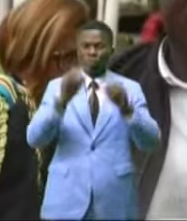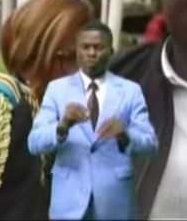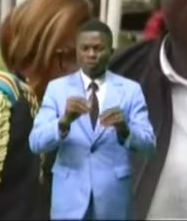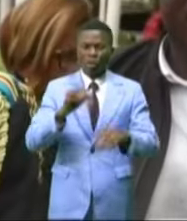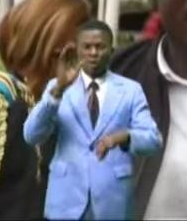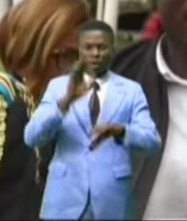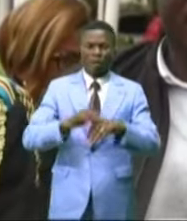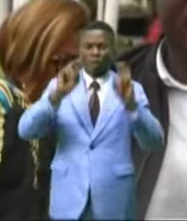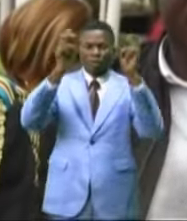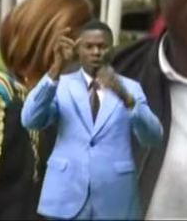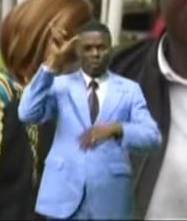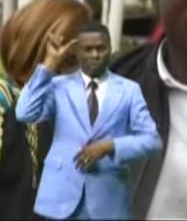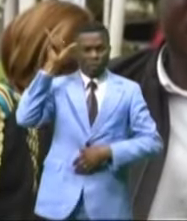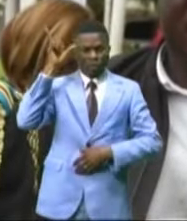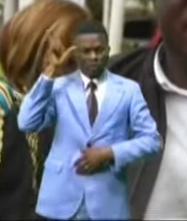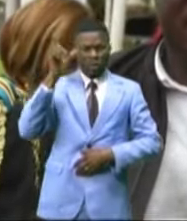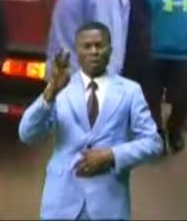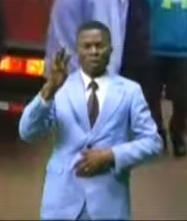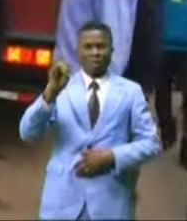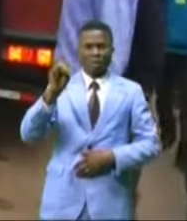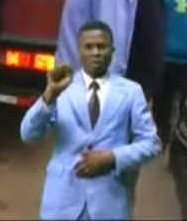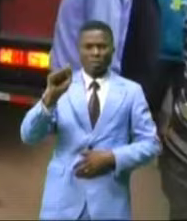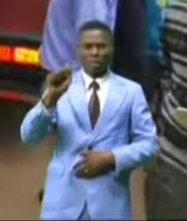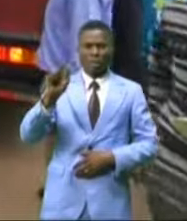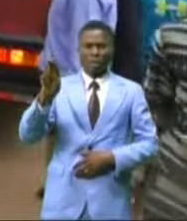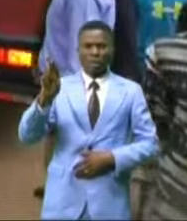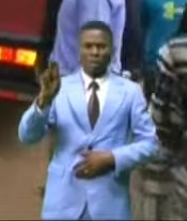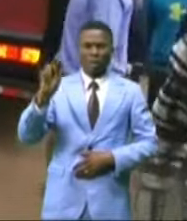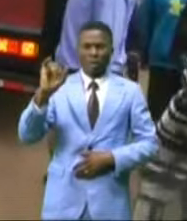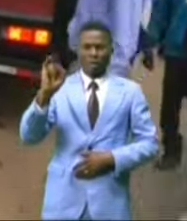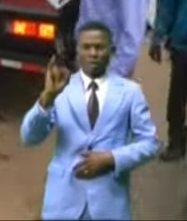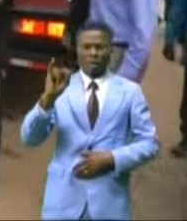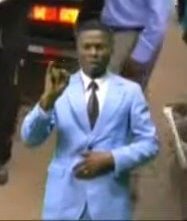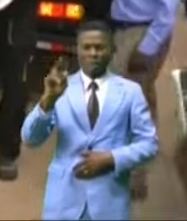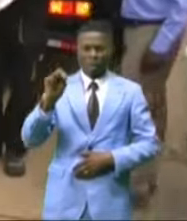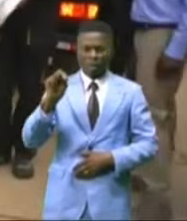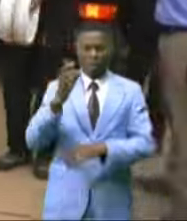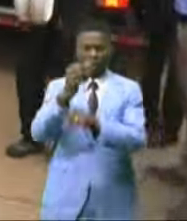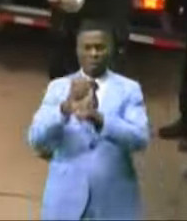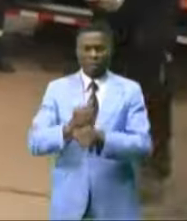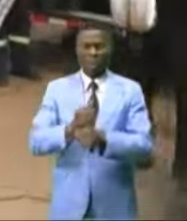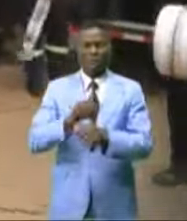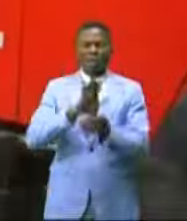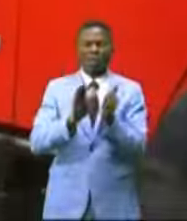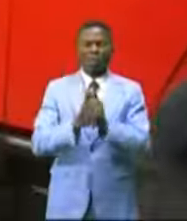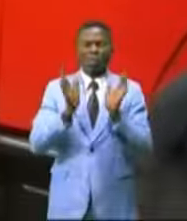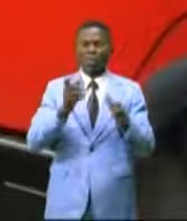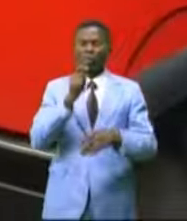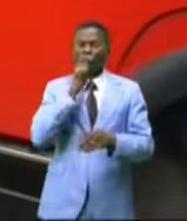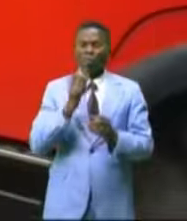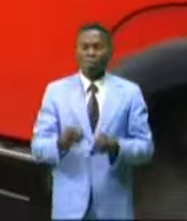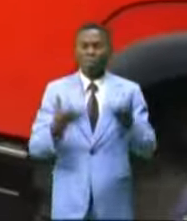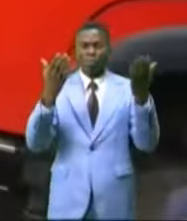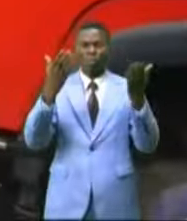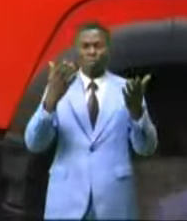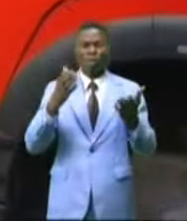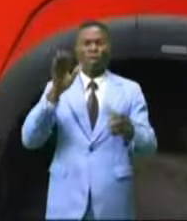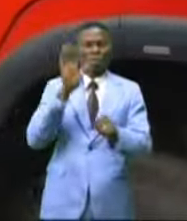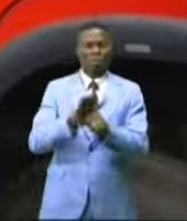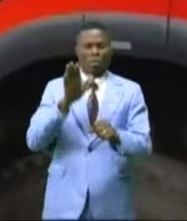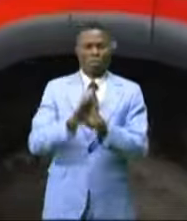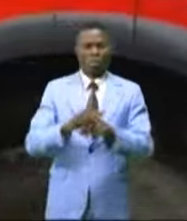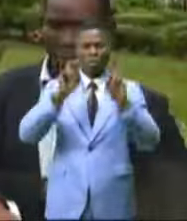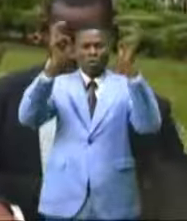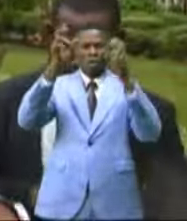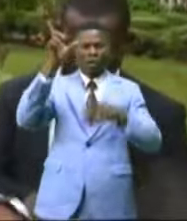lubum Martin koua voudrait par cette dotation faire face au multiple cas d'incendie devenu récurrent ces derniers temps à